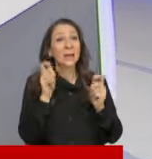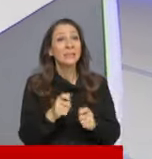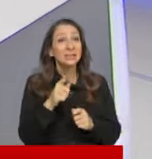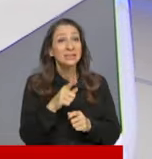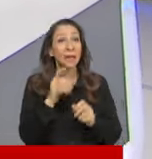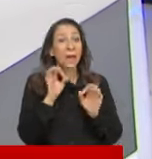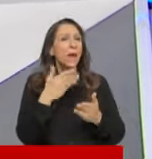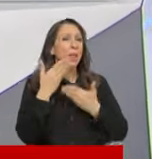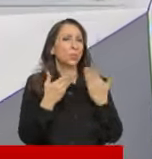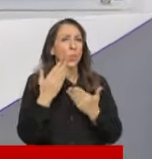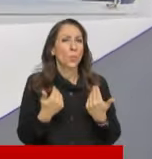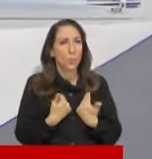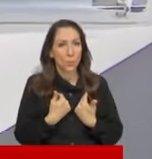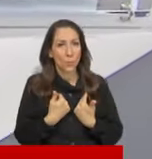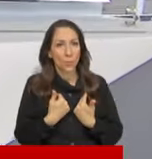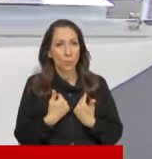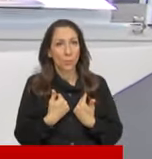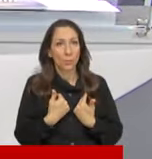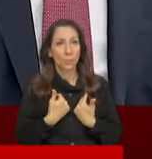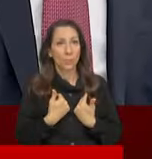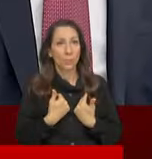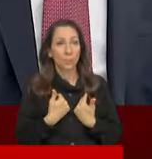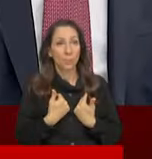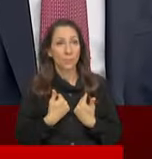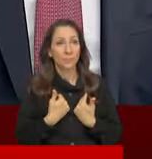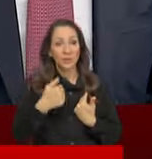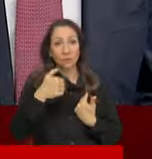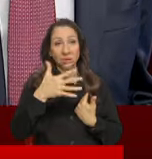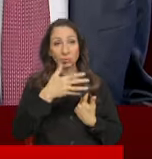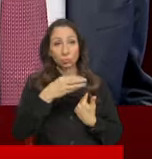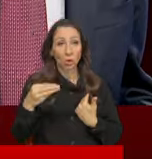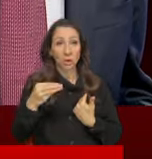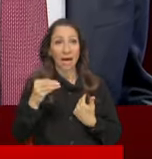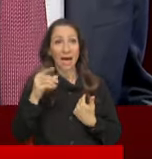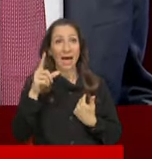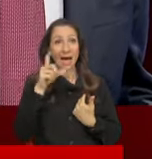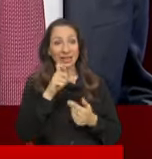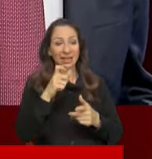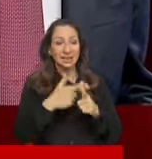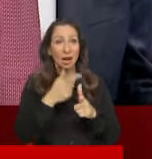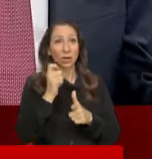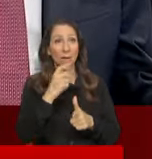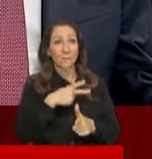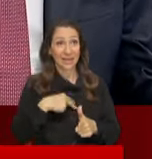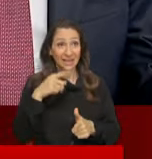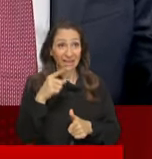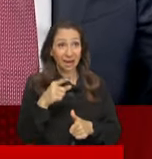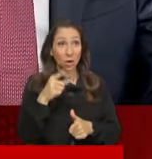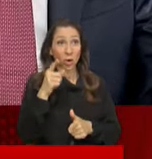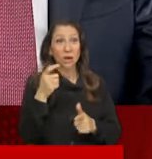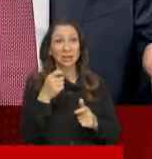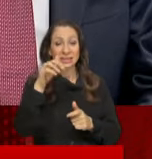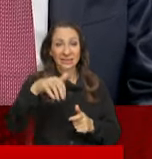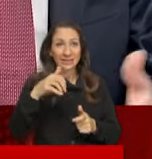sık anlatıyorum Hani Eee 65 milyon ayda kira ödeyen bir belediyeyi o iş